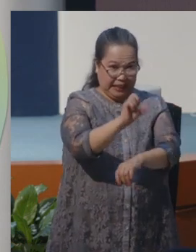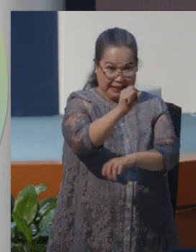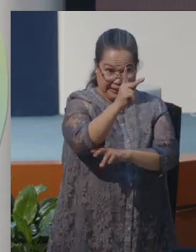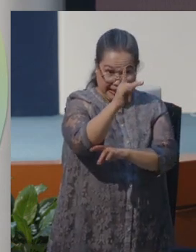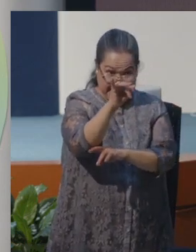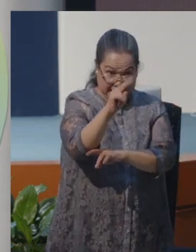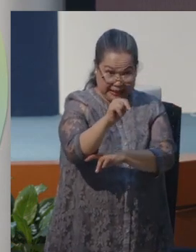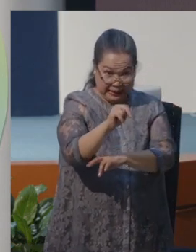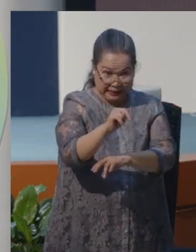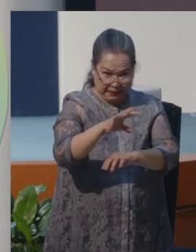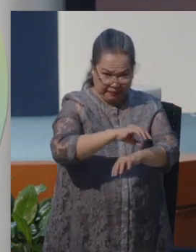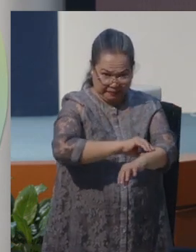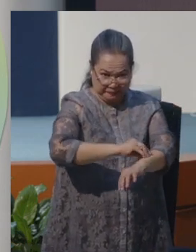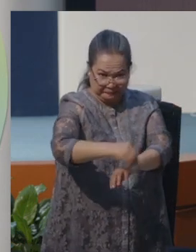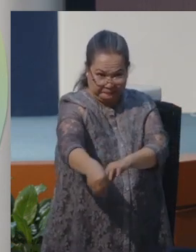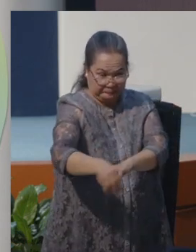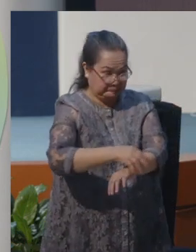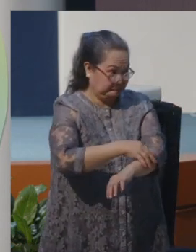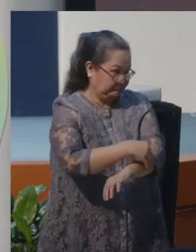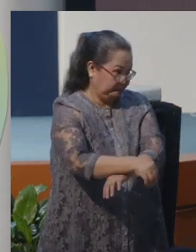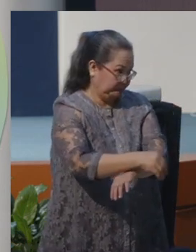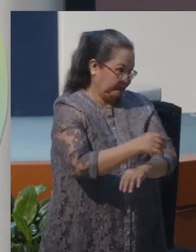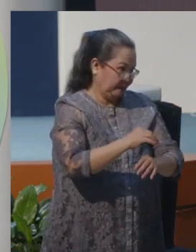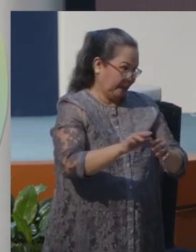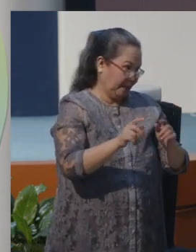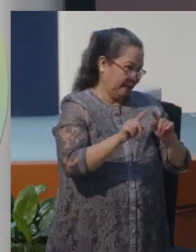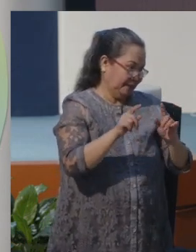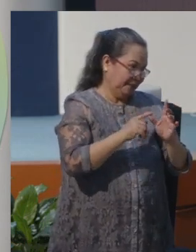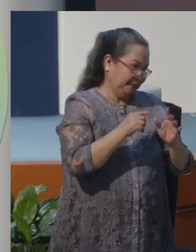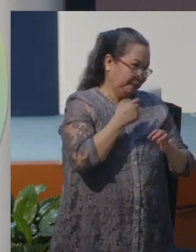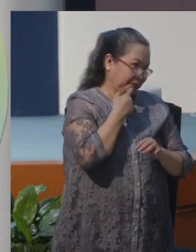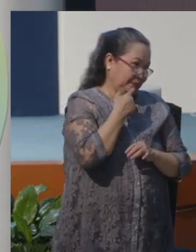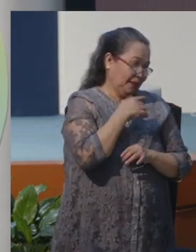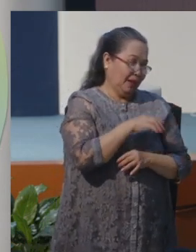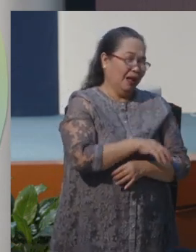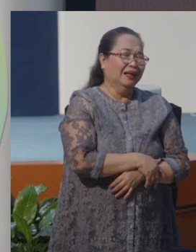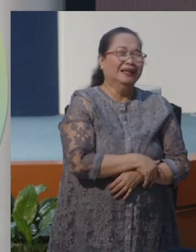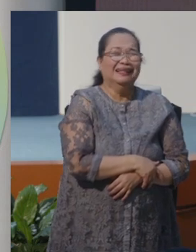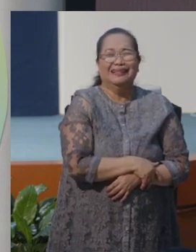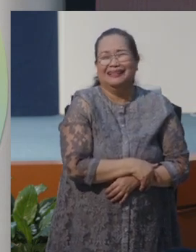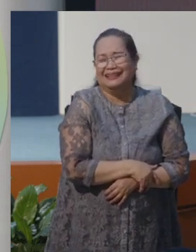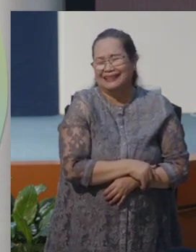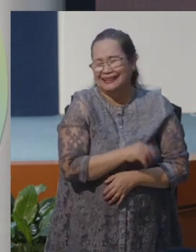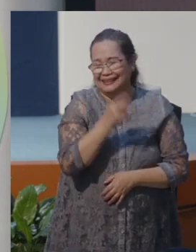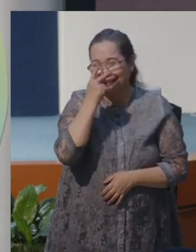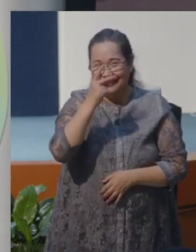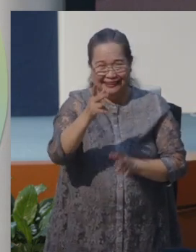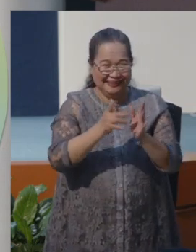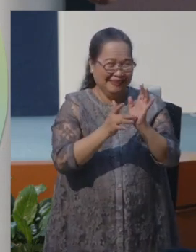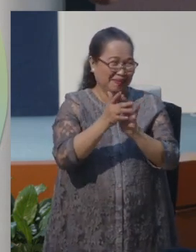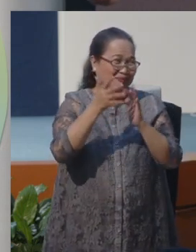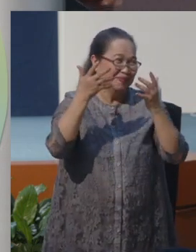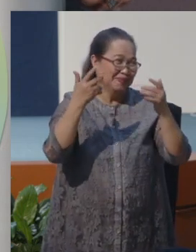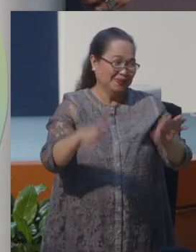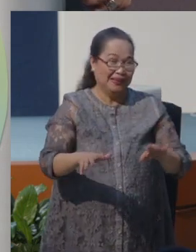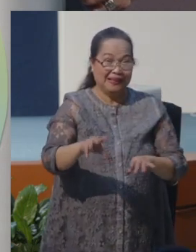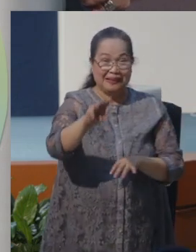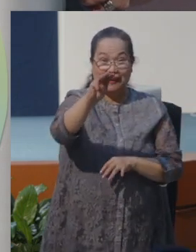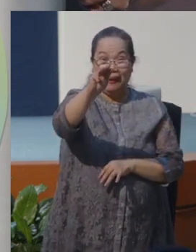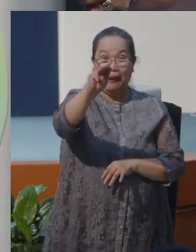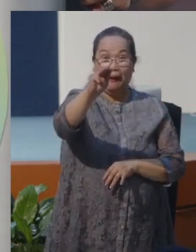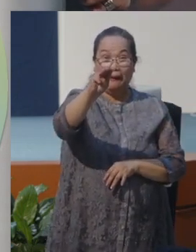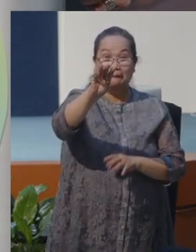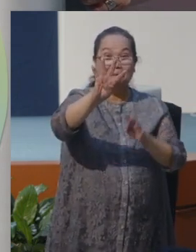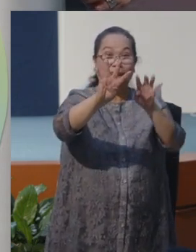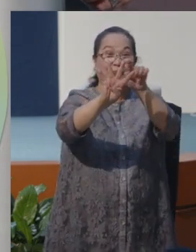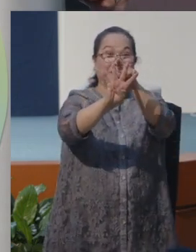niya kung sino yung King of Israel, so hindi na siya nabali. Si Matthew, isang